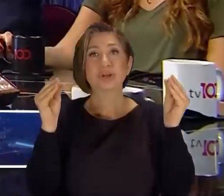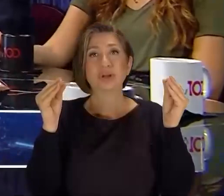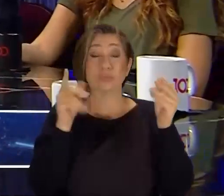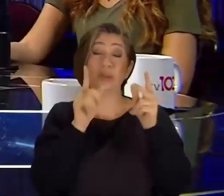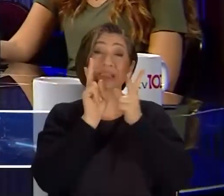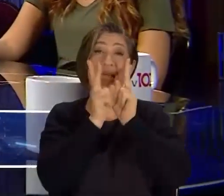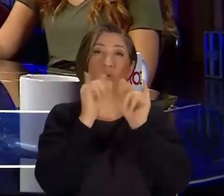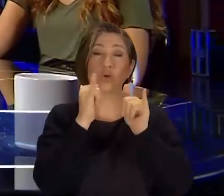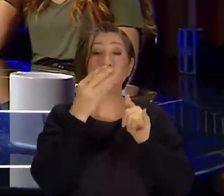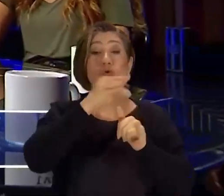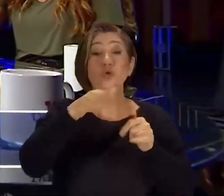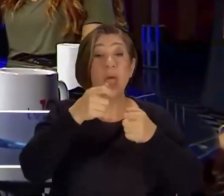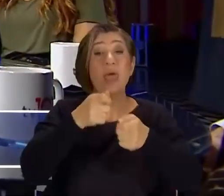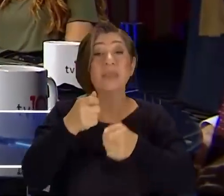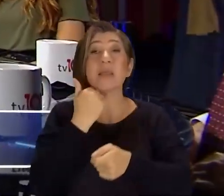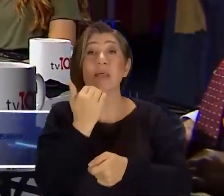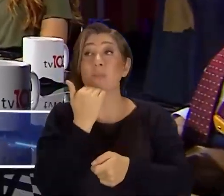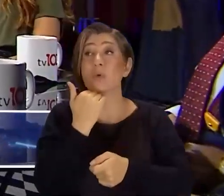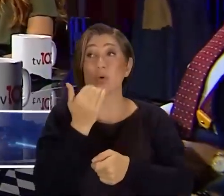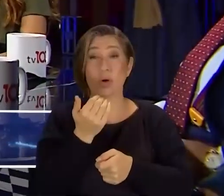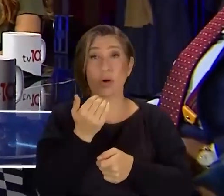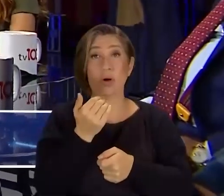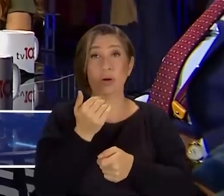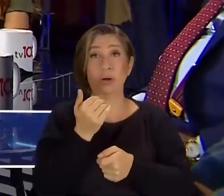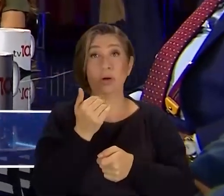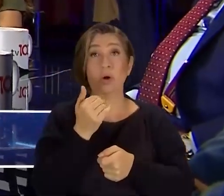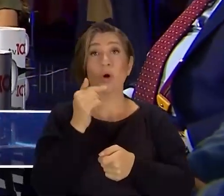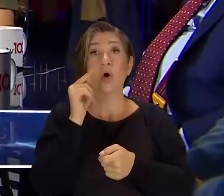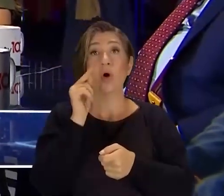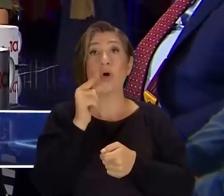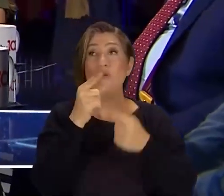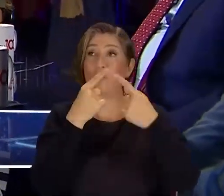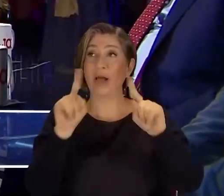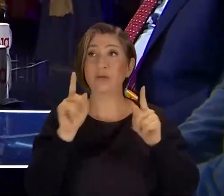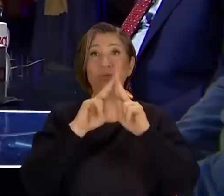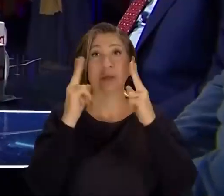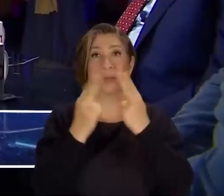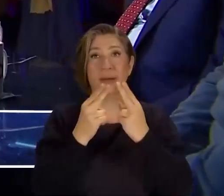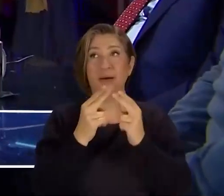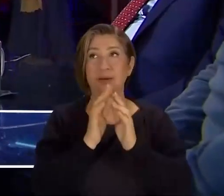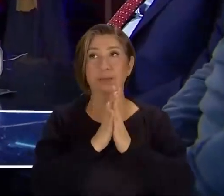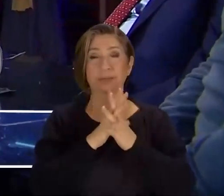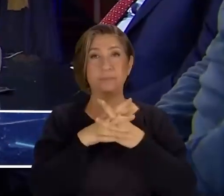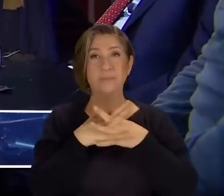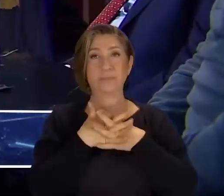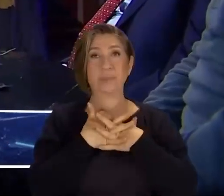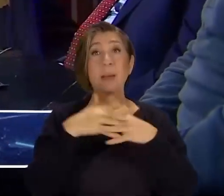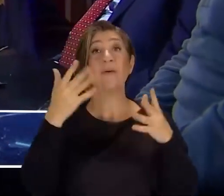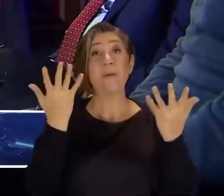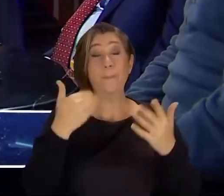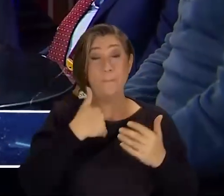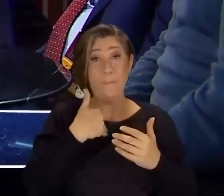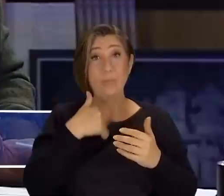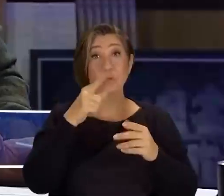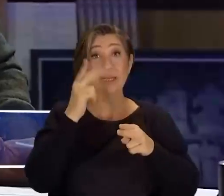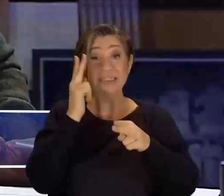geçici Çocuklar Eğitim yemiyor Bu sohbeti Üstün yardımlar ve değil fütüristik dünyalar ve